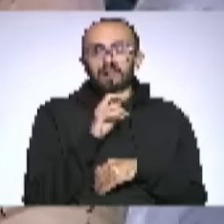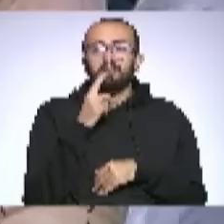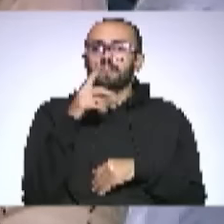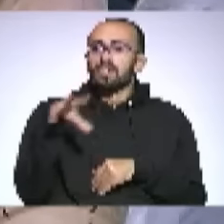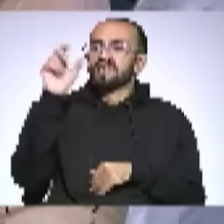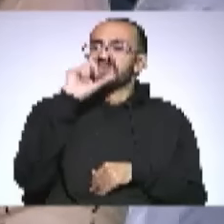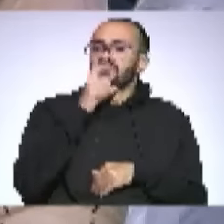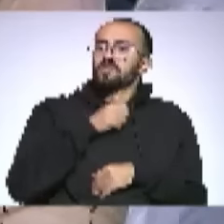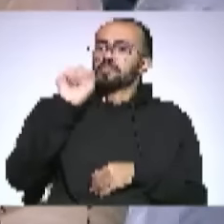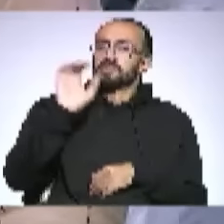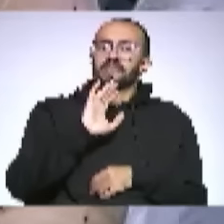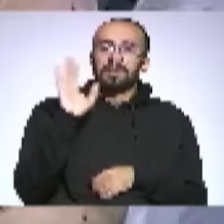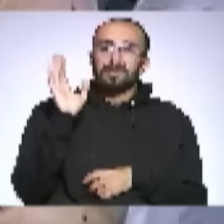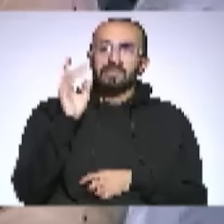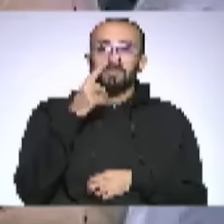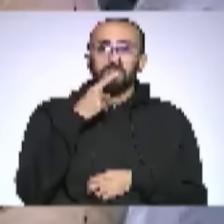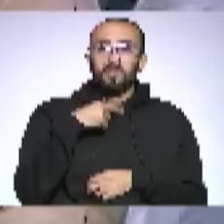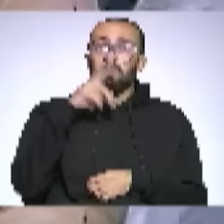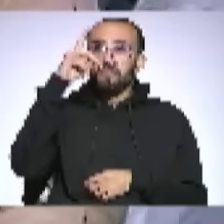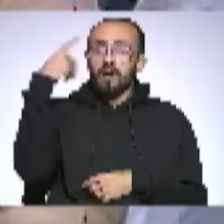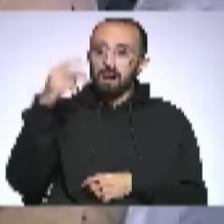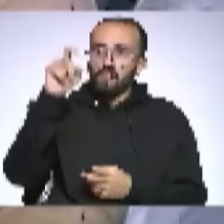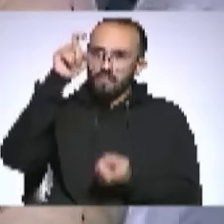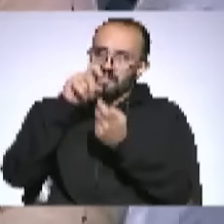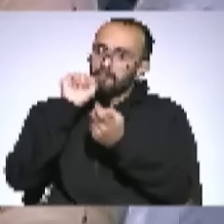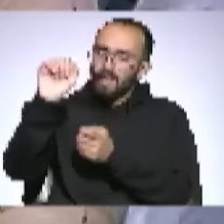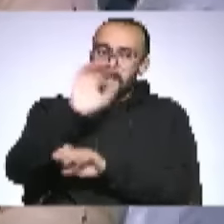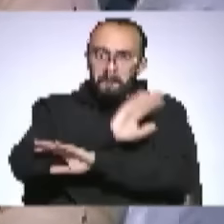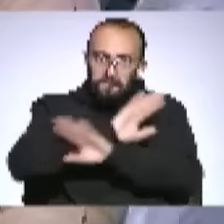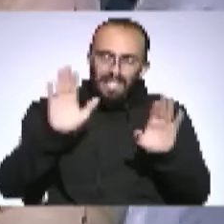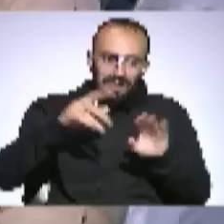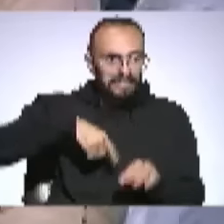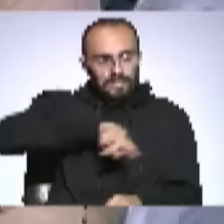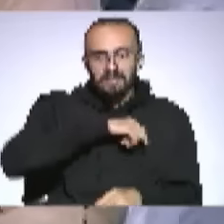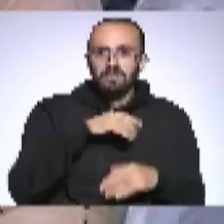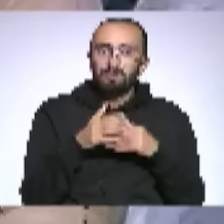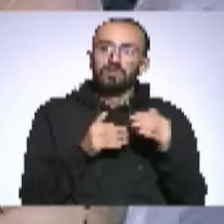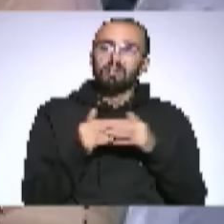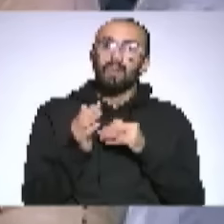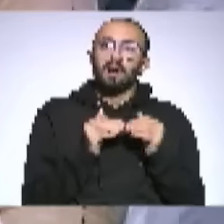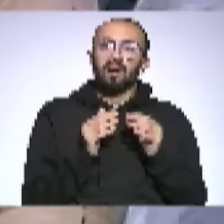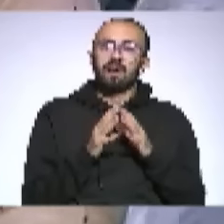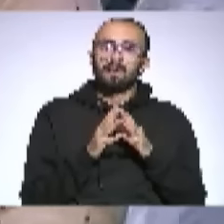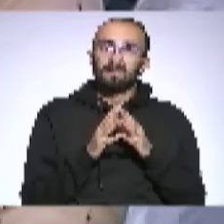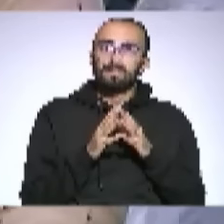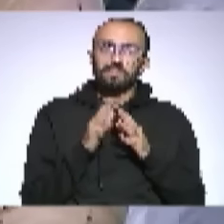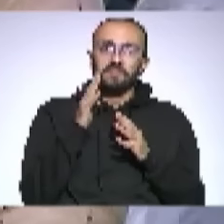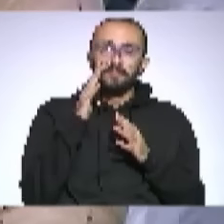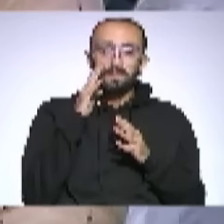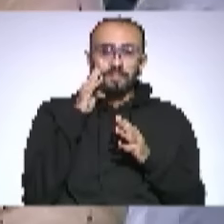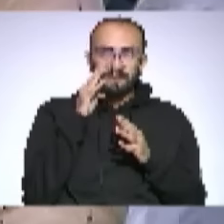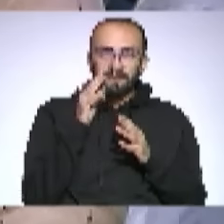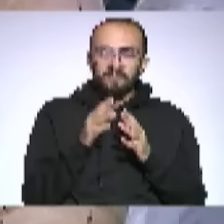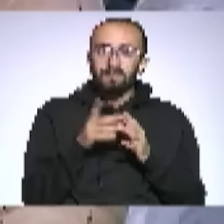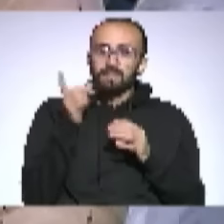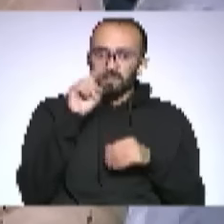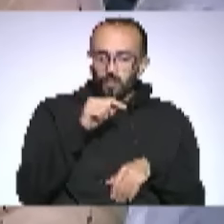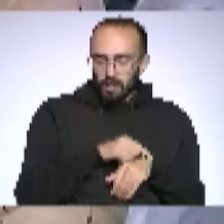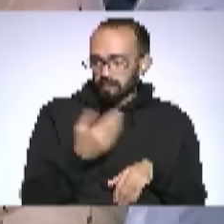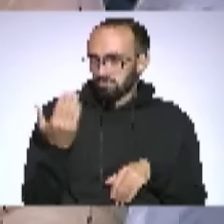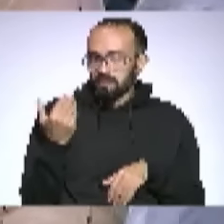نفسه فقط وانه لا يعاقب امام الله الا عن افعاله دون مسؤوليه تجاه الاطفال او تجاهي كما انه في الفتره الاخيره